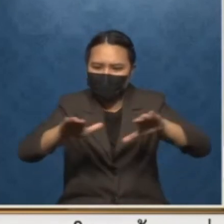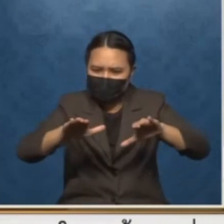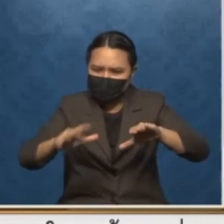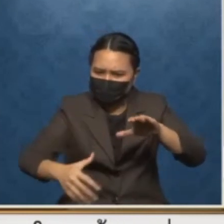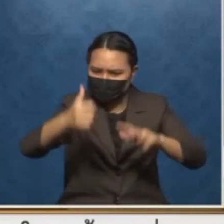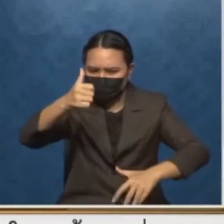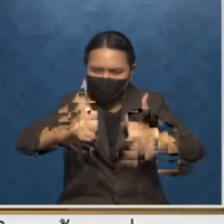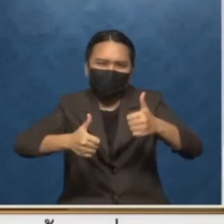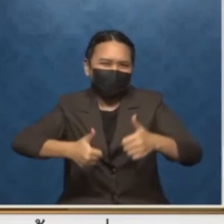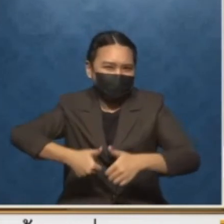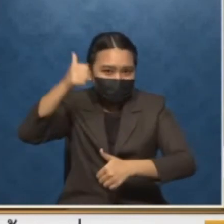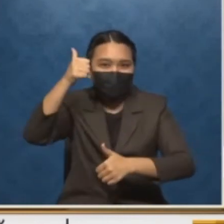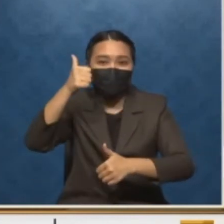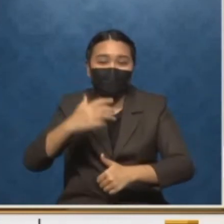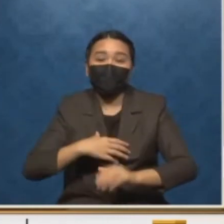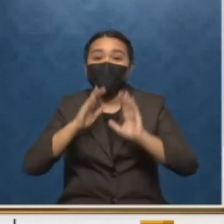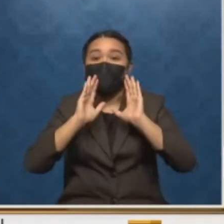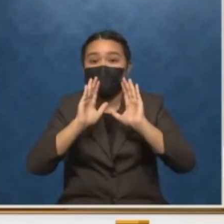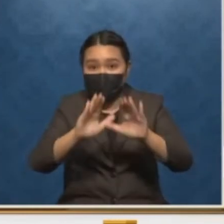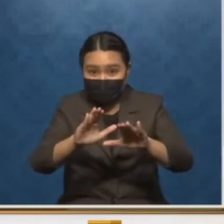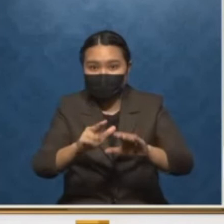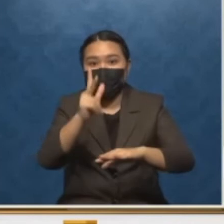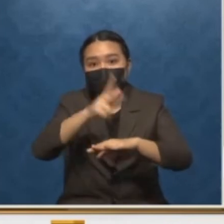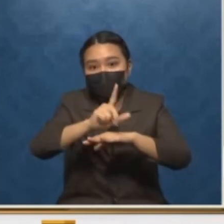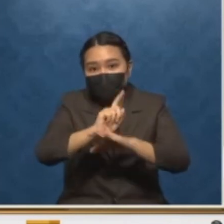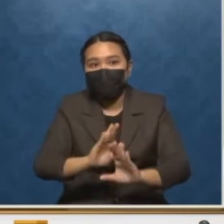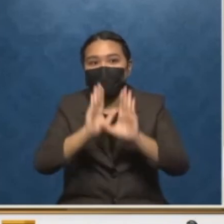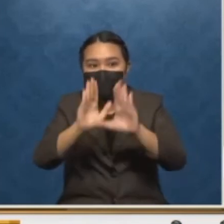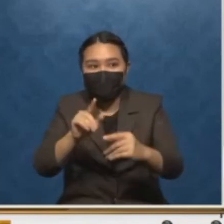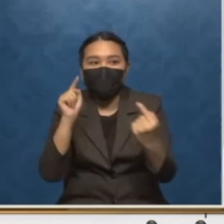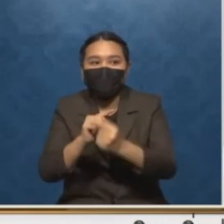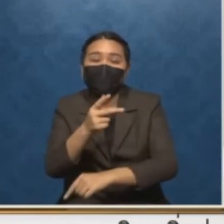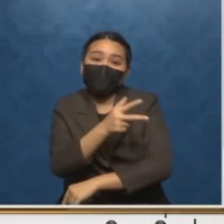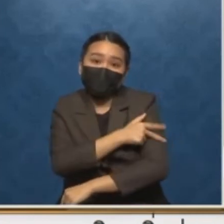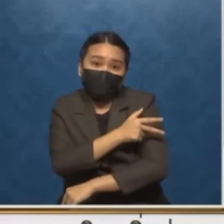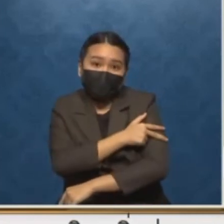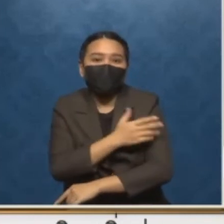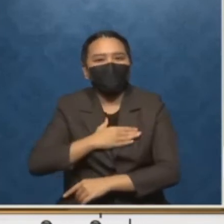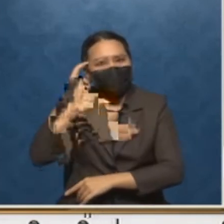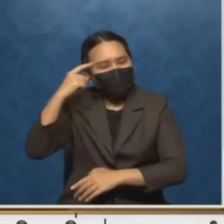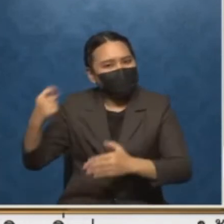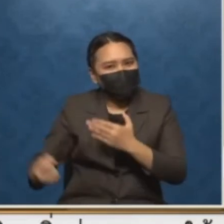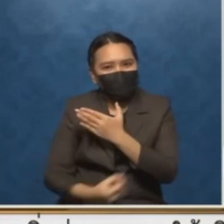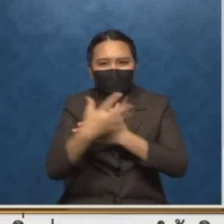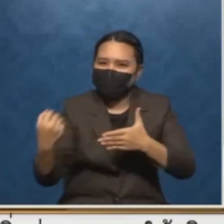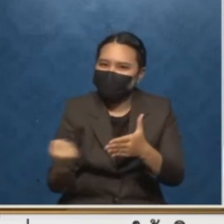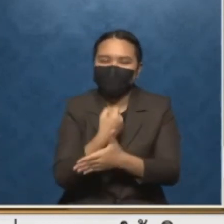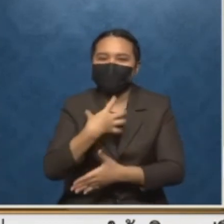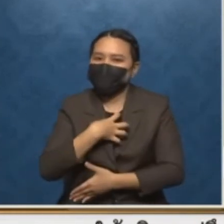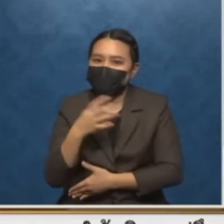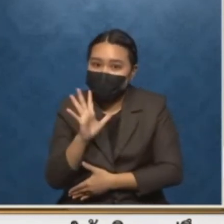งครับผมจึงฝากท่านประธานไปถึงคุณหญิงว่าเรื่องแบบนี้ผมไม่อยากให้เสียโอกาสจึงเป็นคำถามสุดท้าย